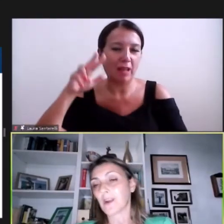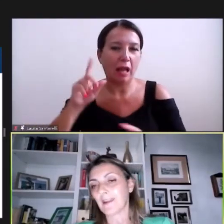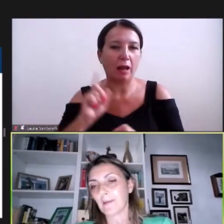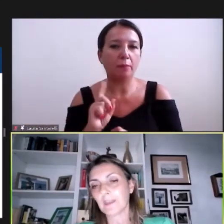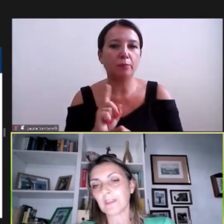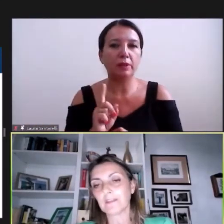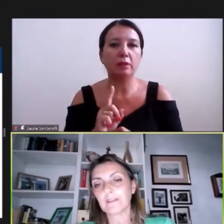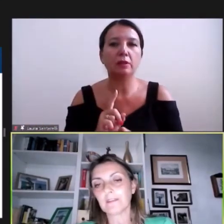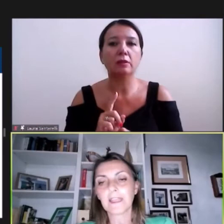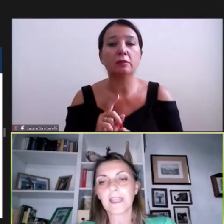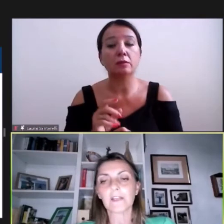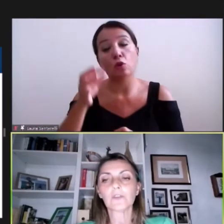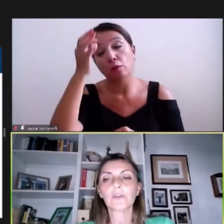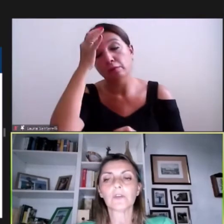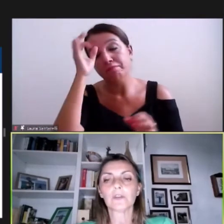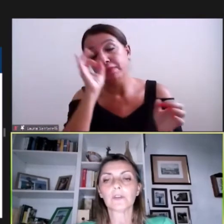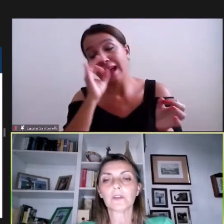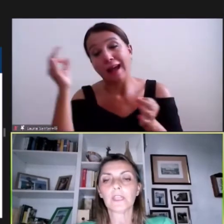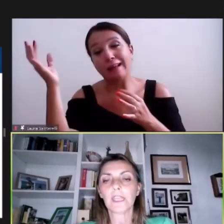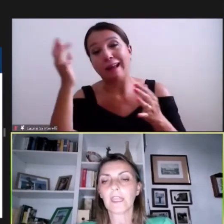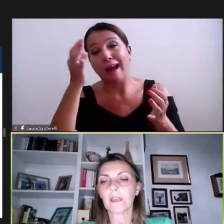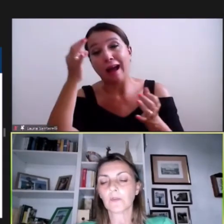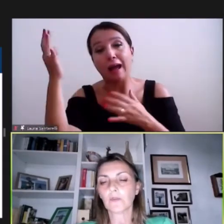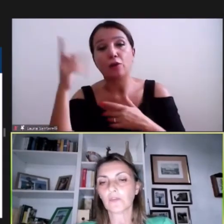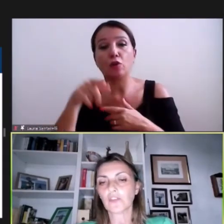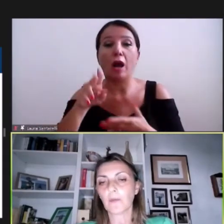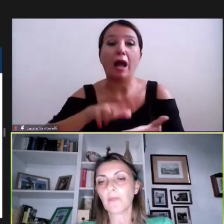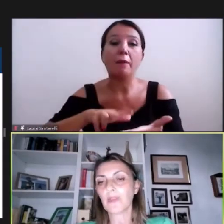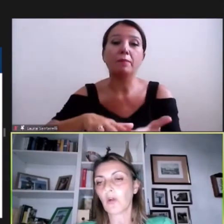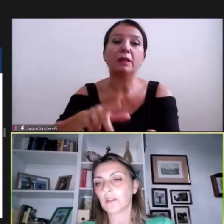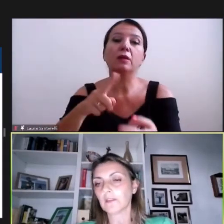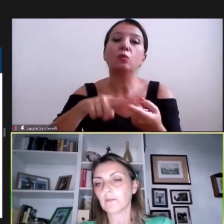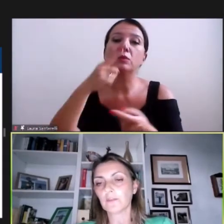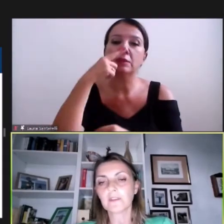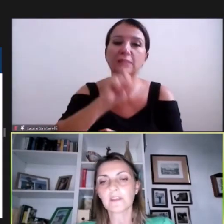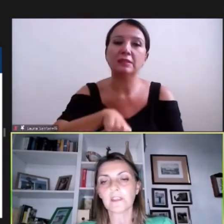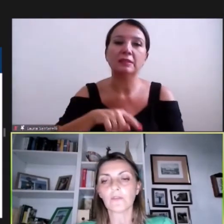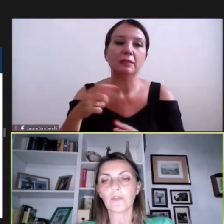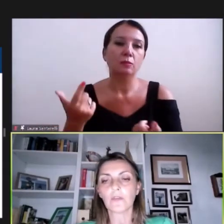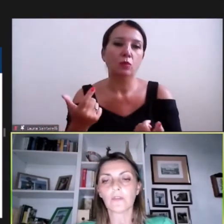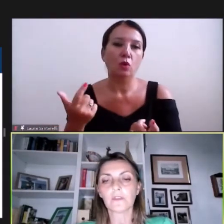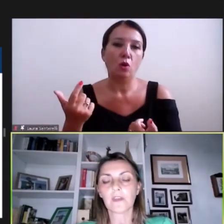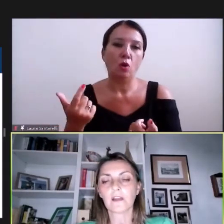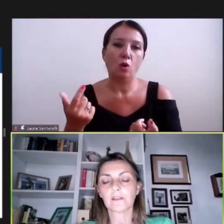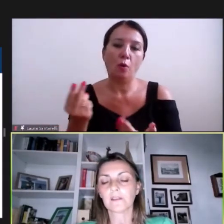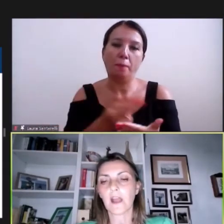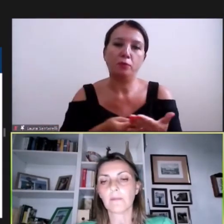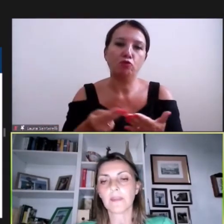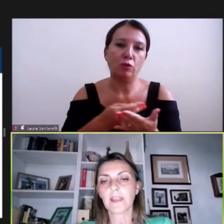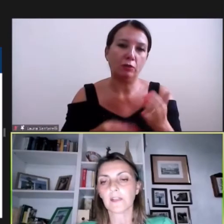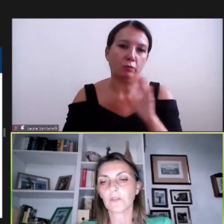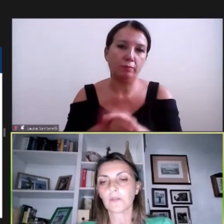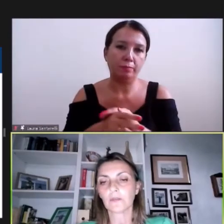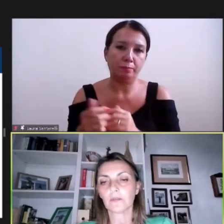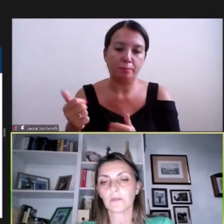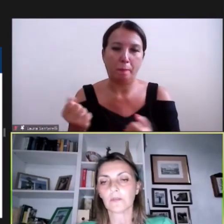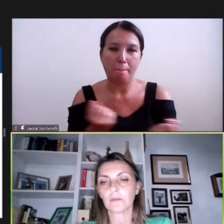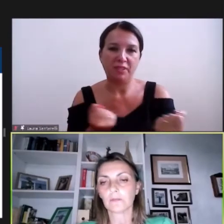o raramente applicato, questo pilota dimostrativo sarà